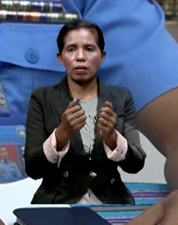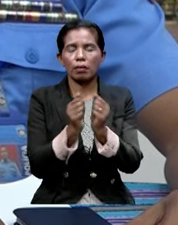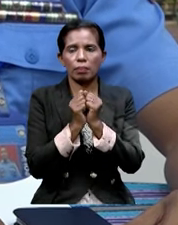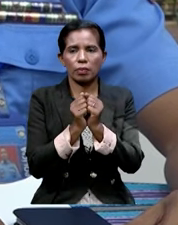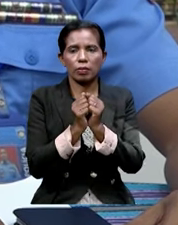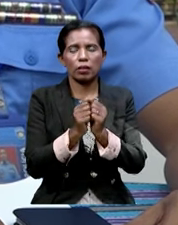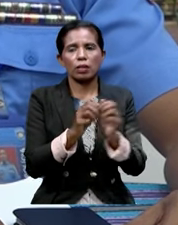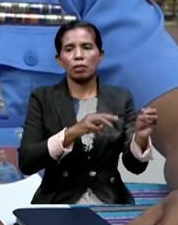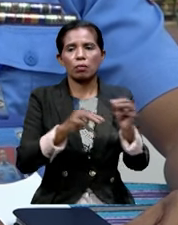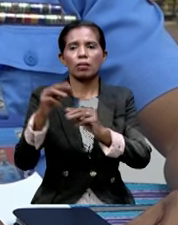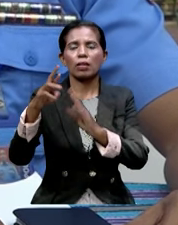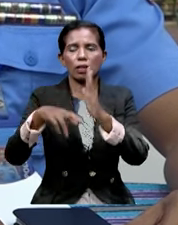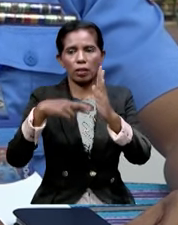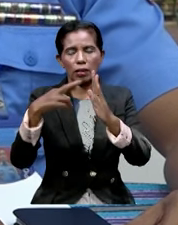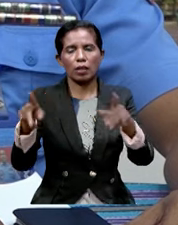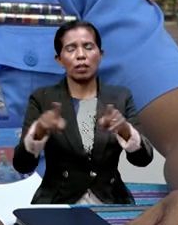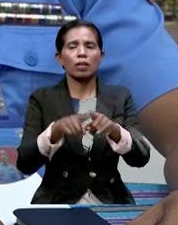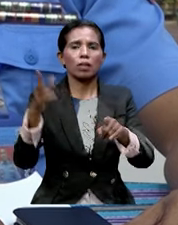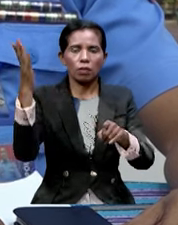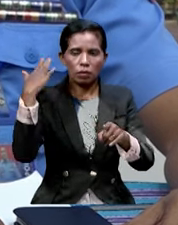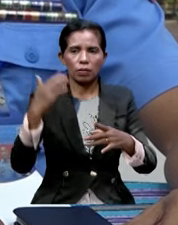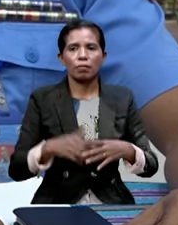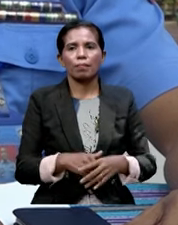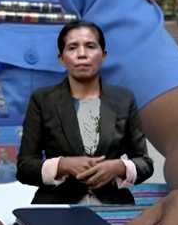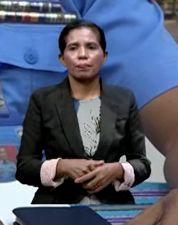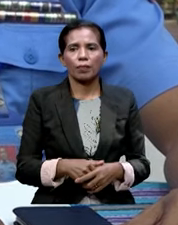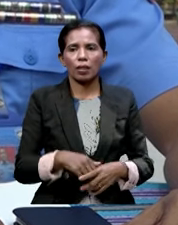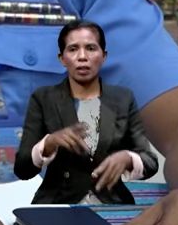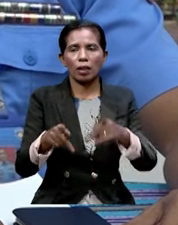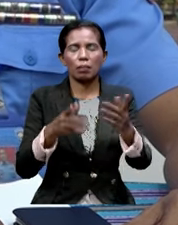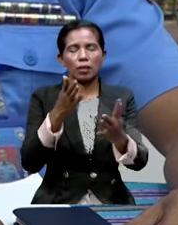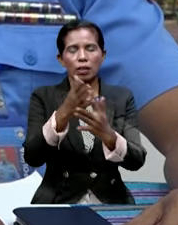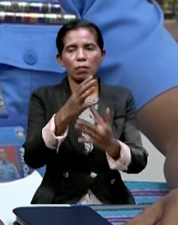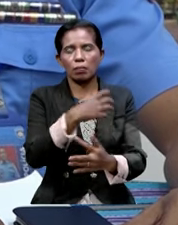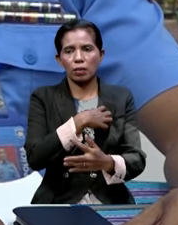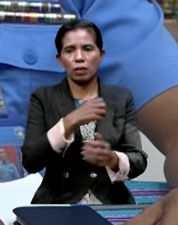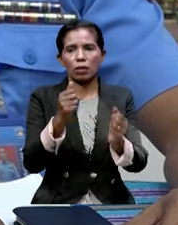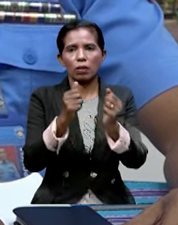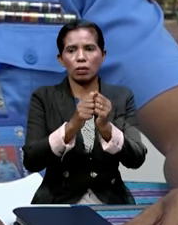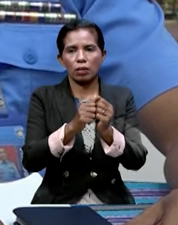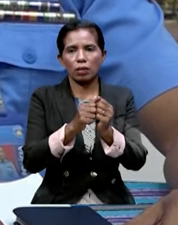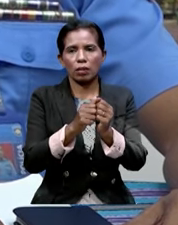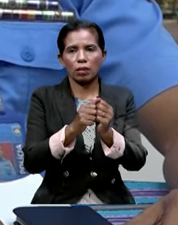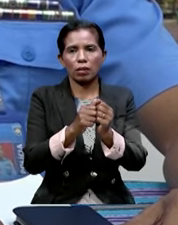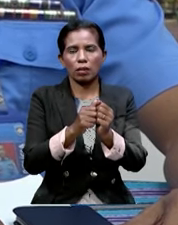rekizitu balu nasa nulu ke ematama pentelne ho nunuanu